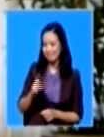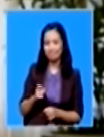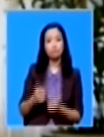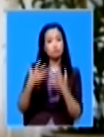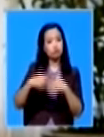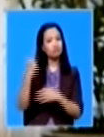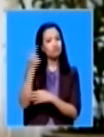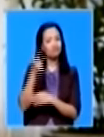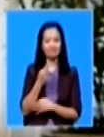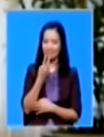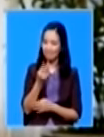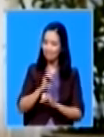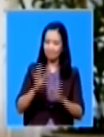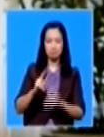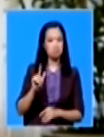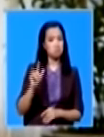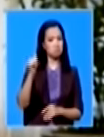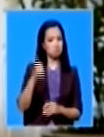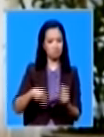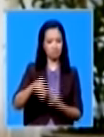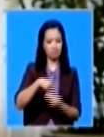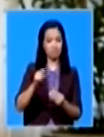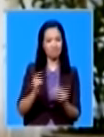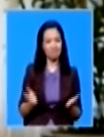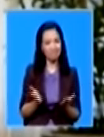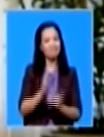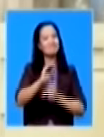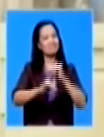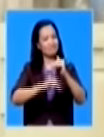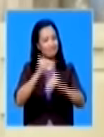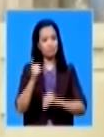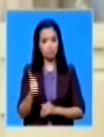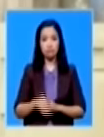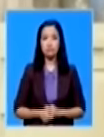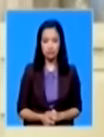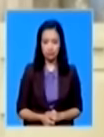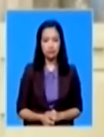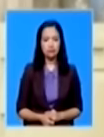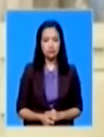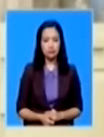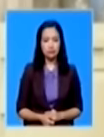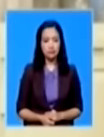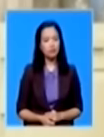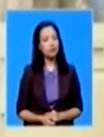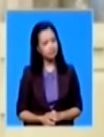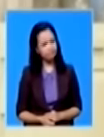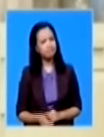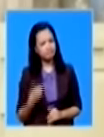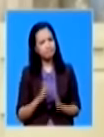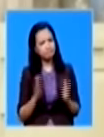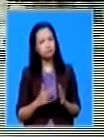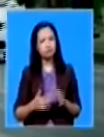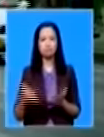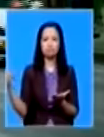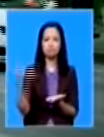จุดเด่นมากแล้วก็ยังเป็นพระเอกในการขับเคลื่อนเศรษฐกิจของประเทศด้วย อันนี้เราก็ถึงแม้ว่าจะมีเยอะนะมีคนมาเที่ย